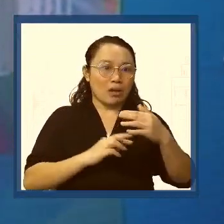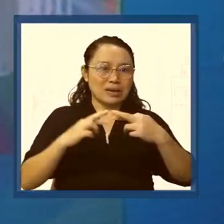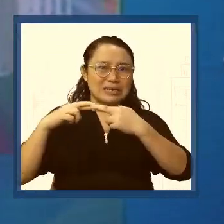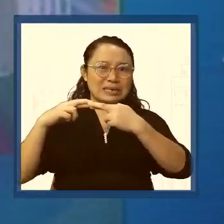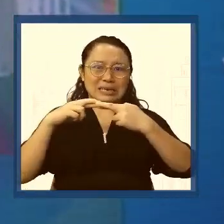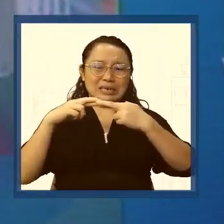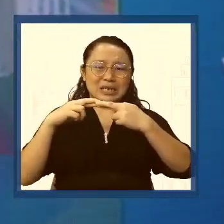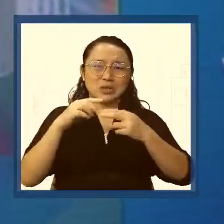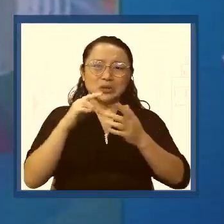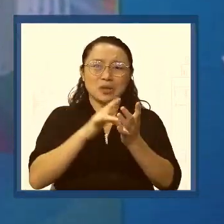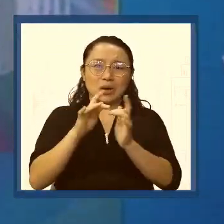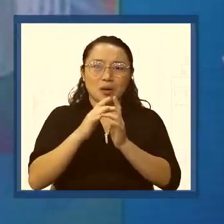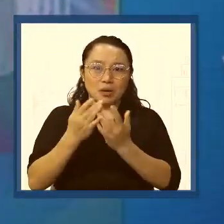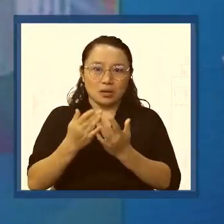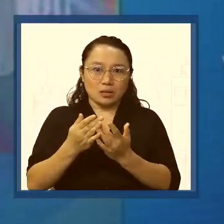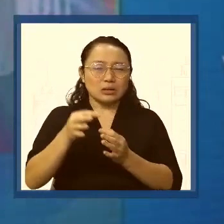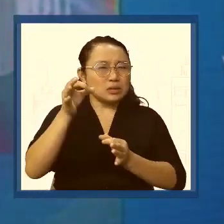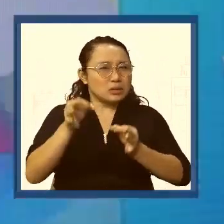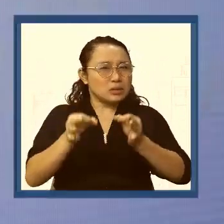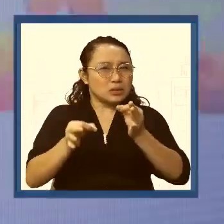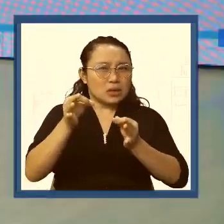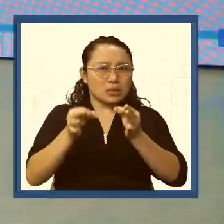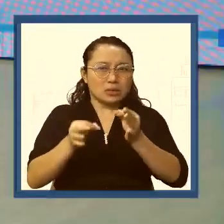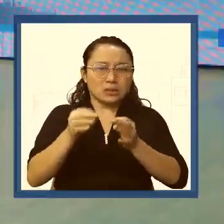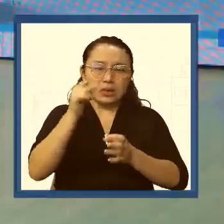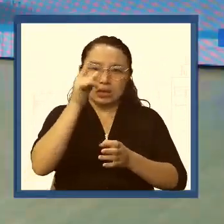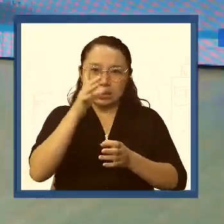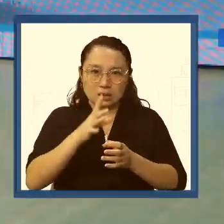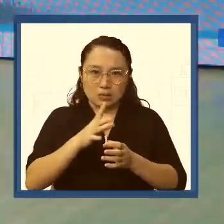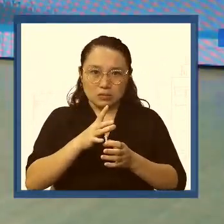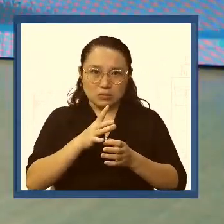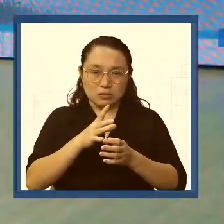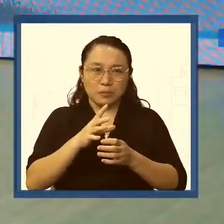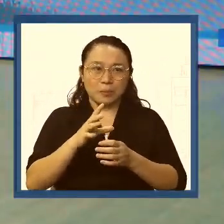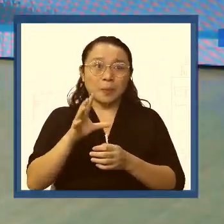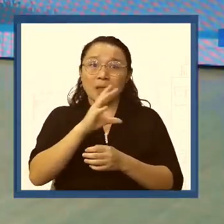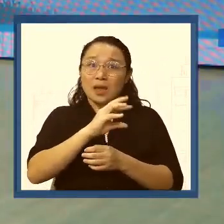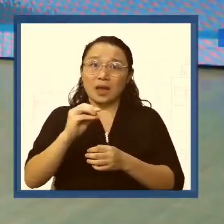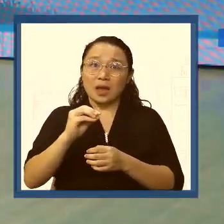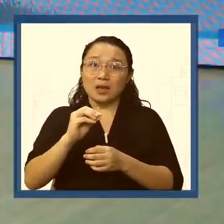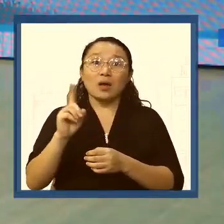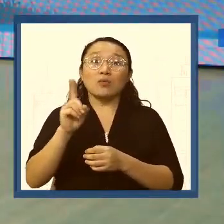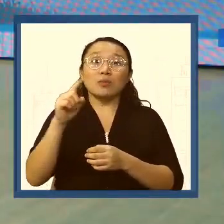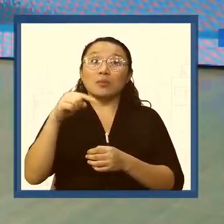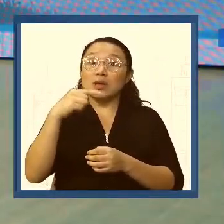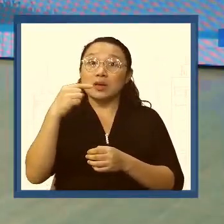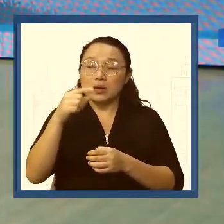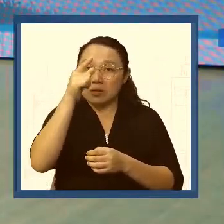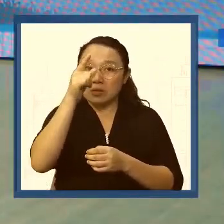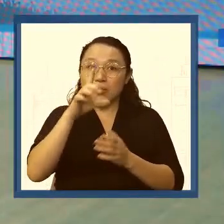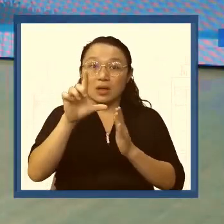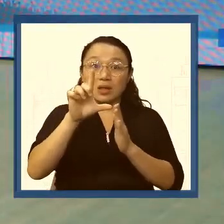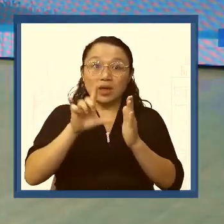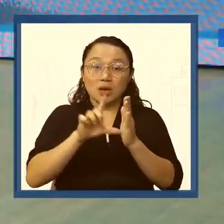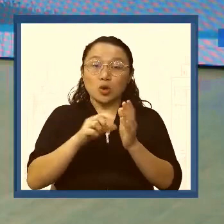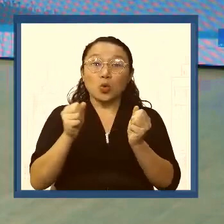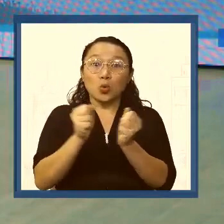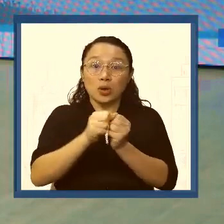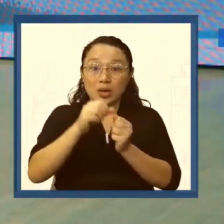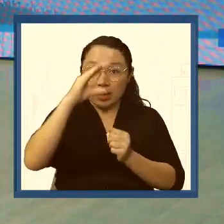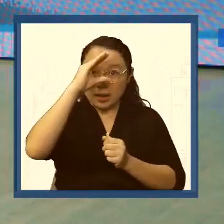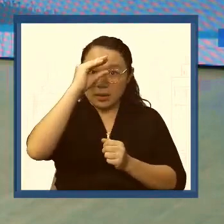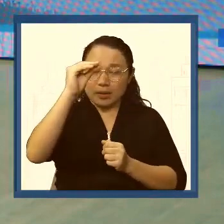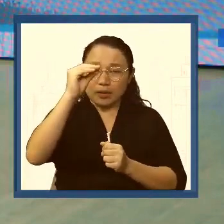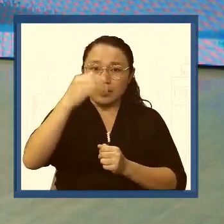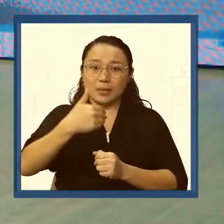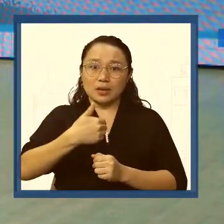palang kasulatan, hukman taniya base niya na. O unsa pagyod ang gisulti sa palang kasulatan, may tungod sa